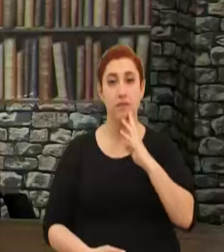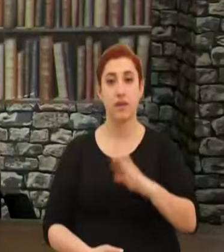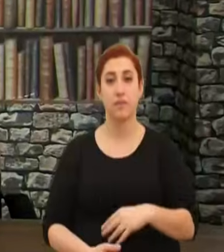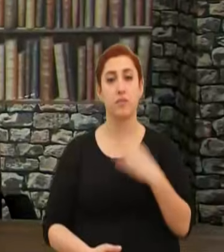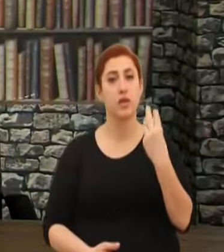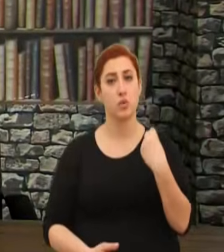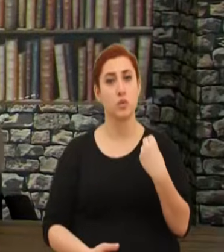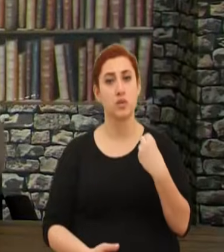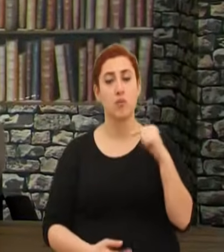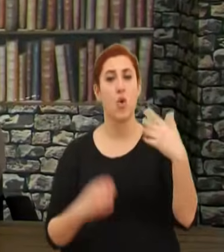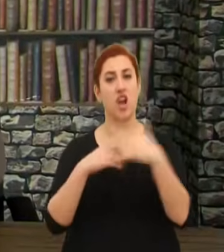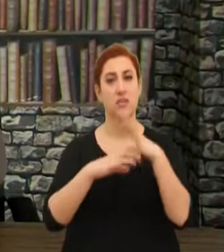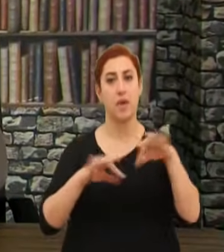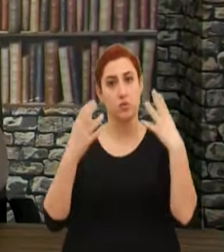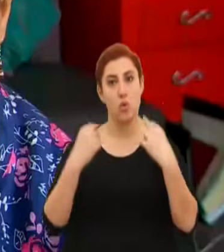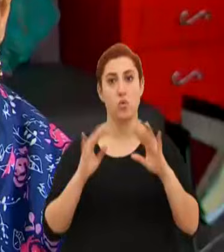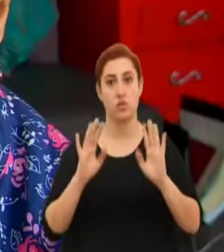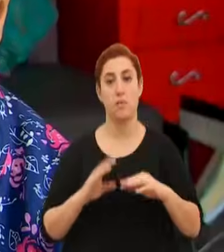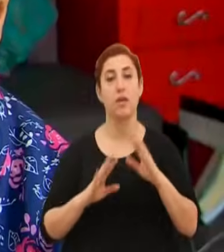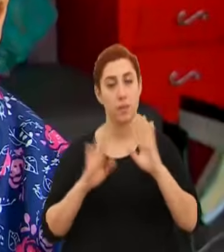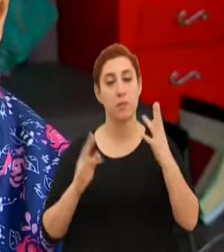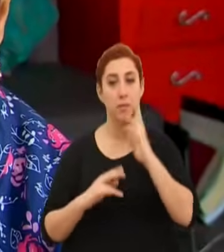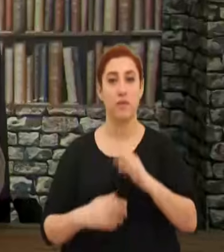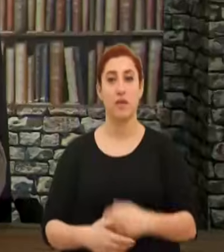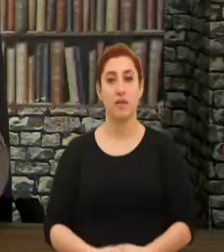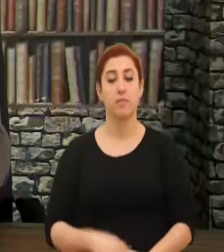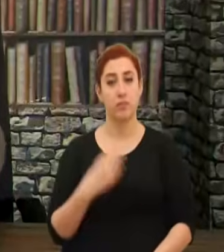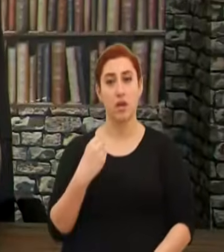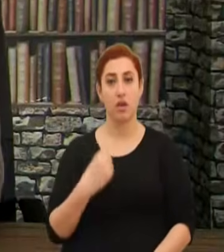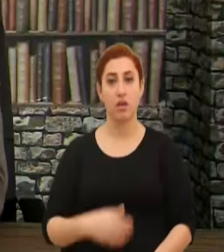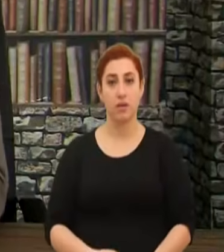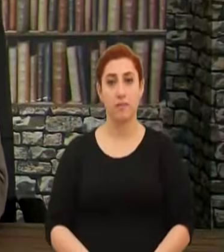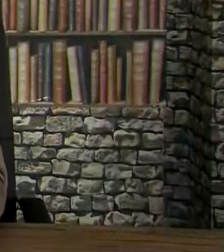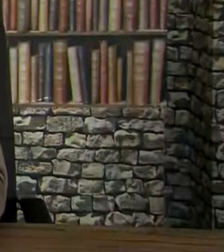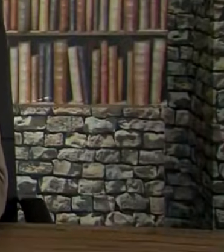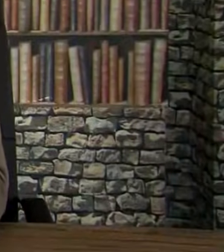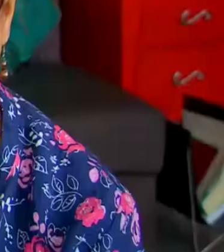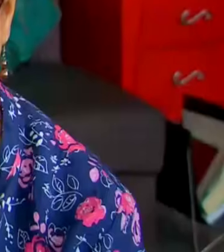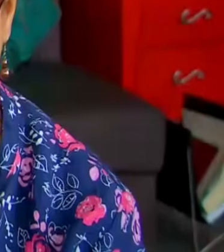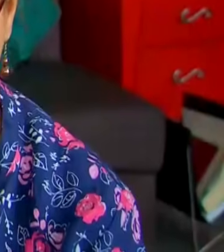efendim. İyi, güzel. Bu akşama hazır olsunlar ama. Peki efendim. İyi.